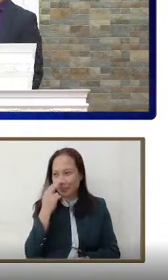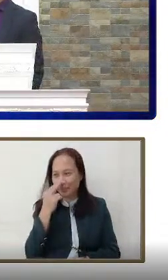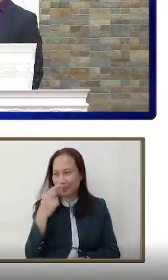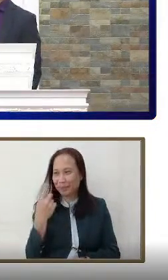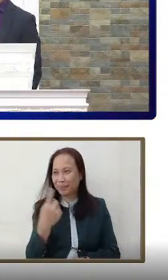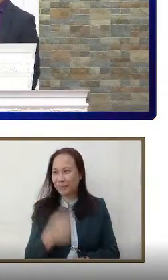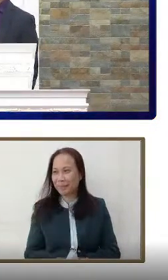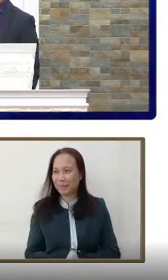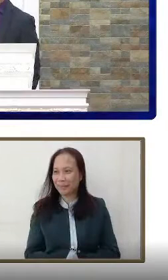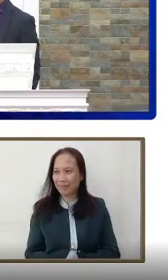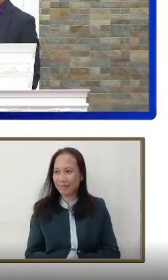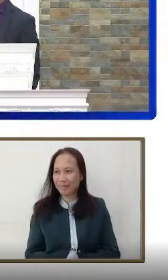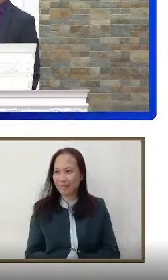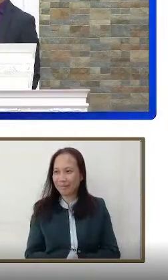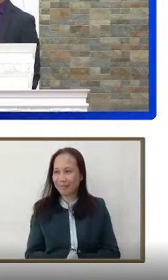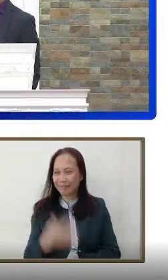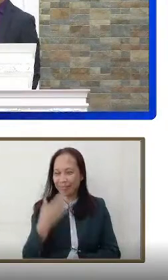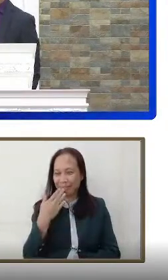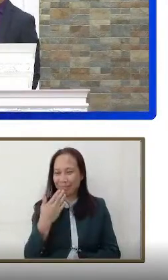Brad.